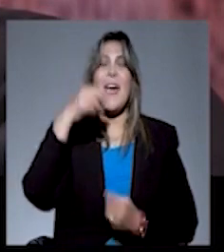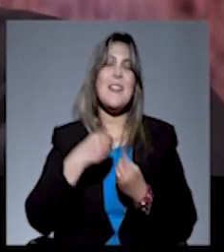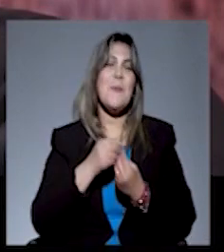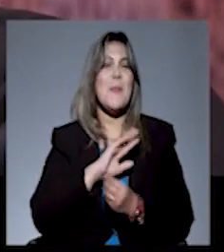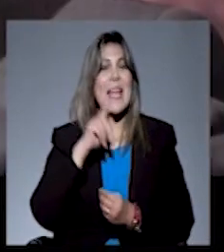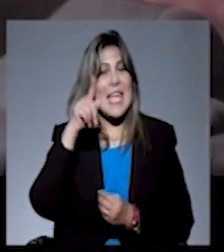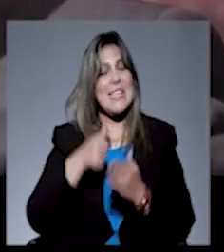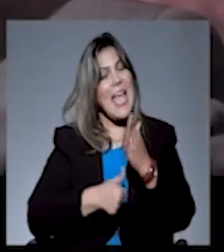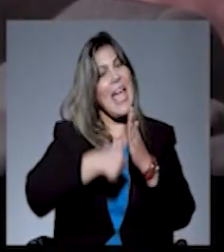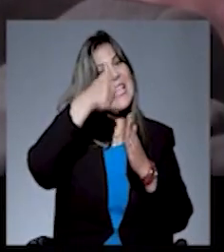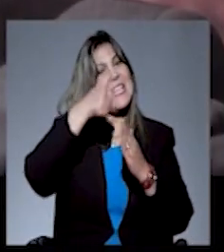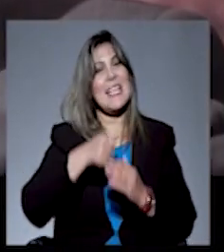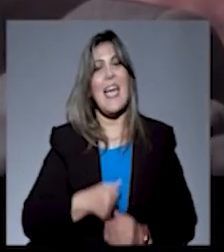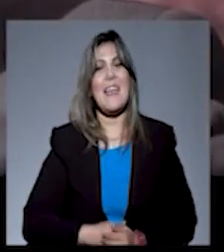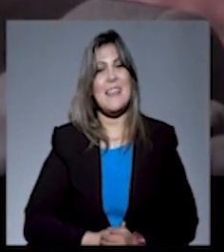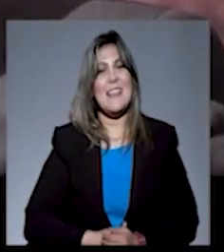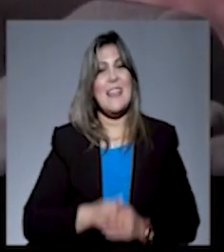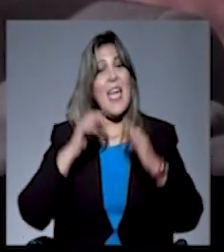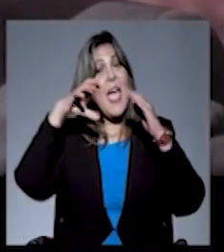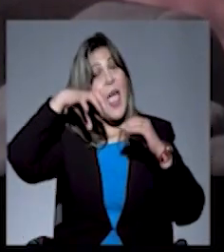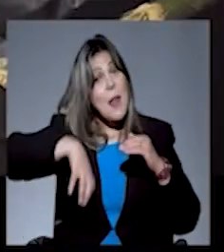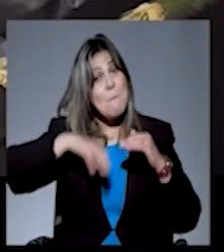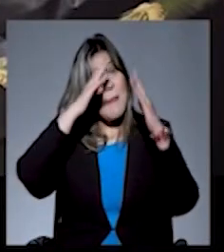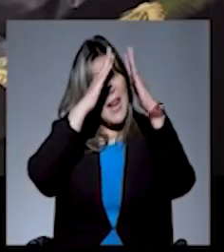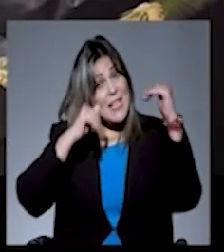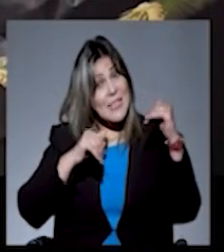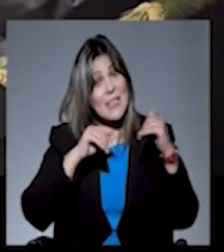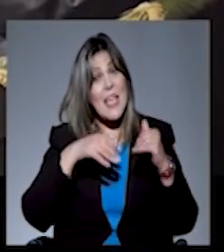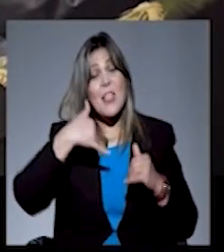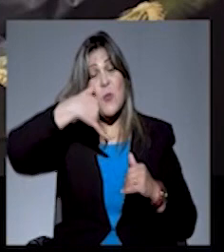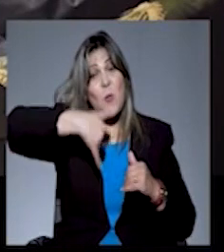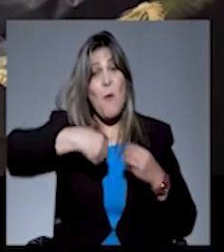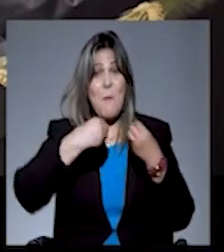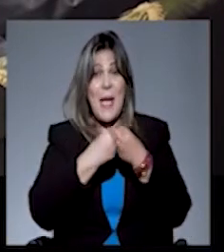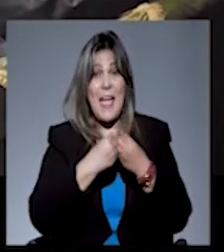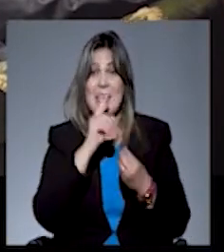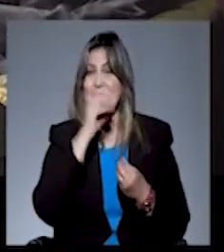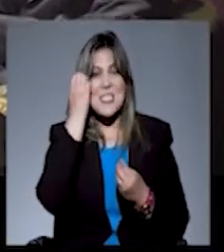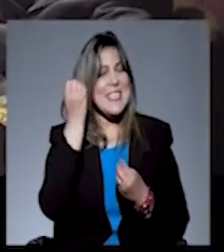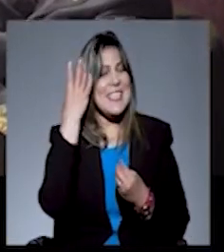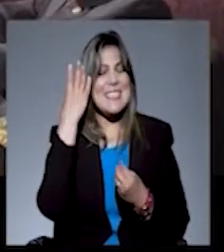وتفوز. البلد مش هتنسى وقفتك معايا ومع الامه المصريه.